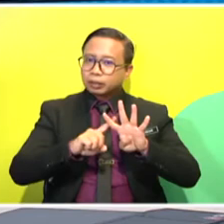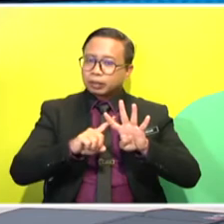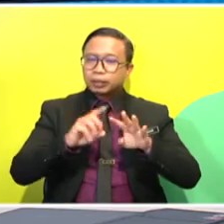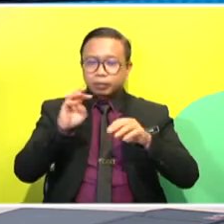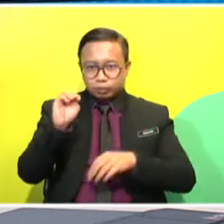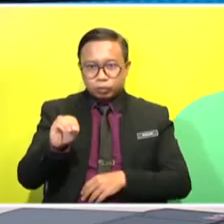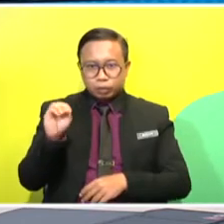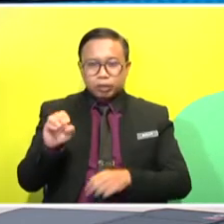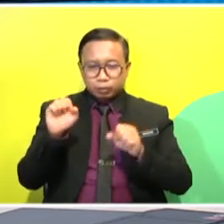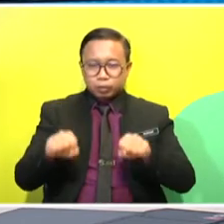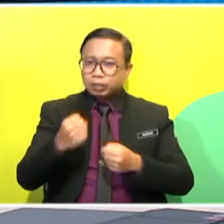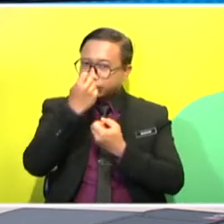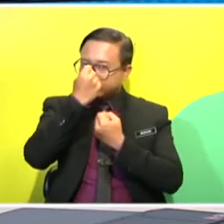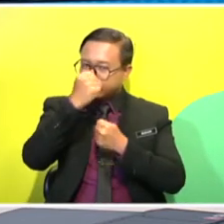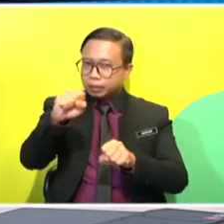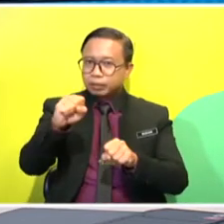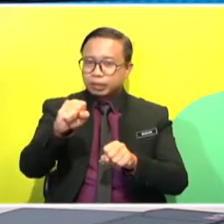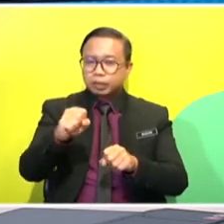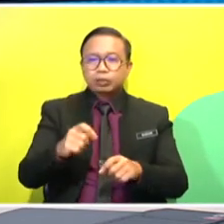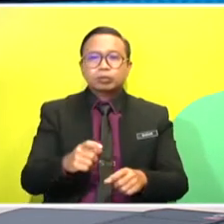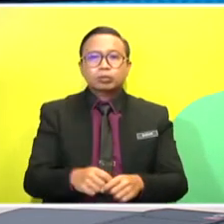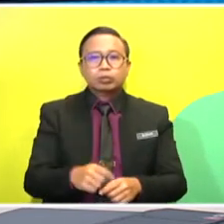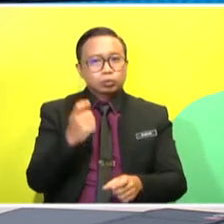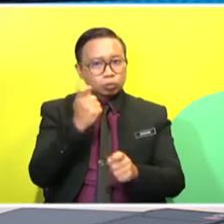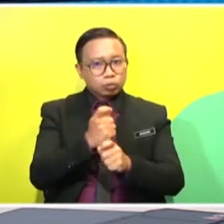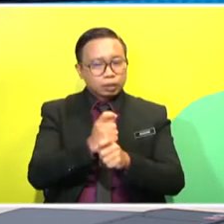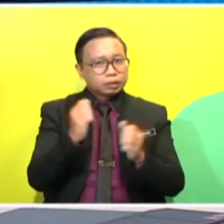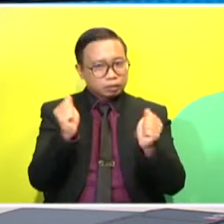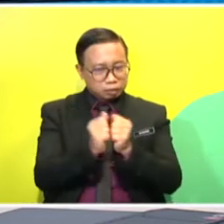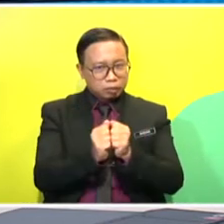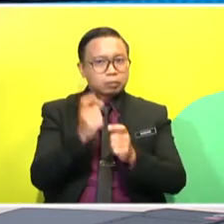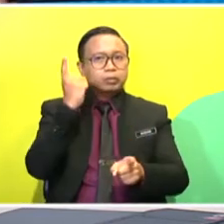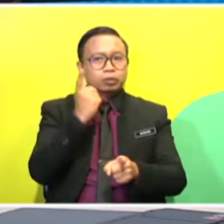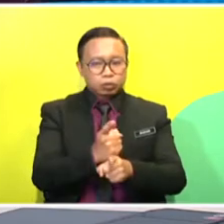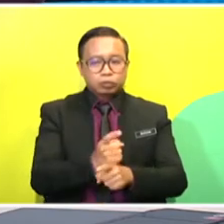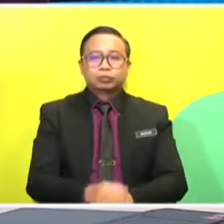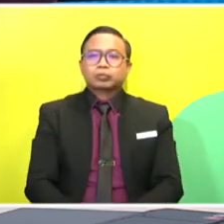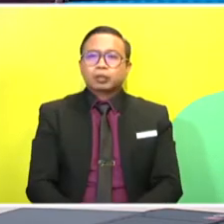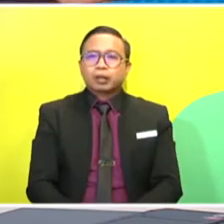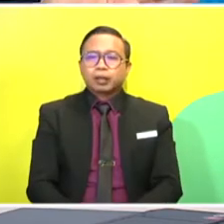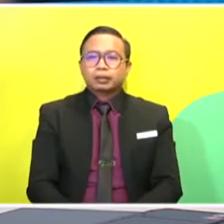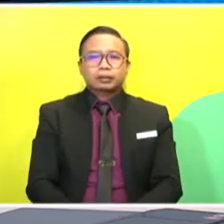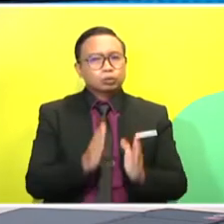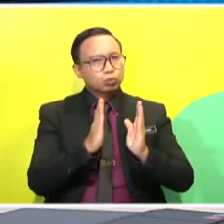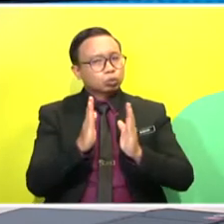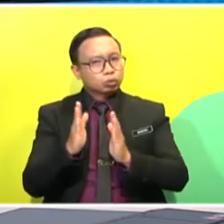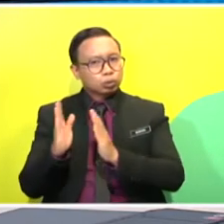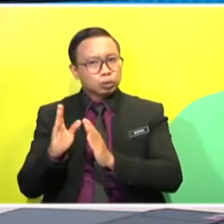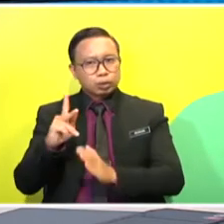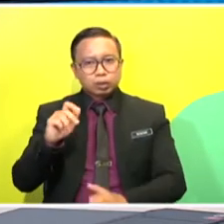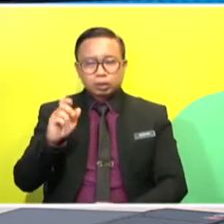menyiapkan tugasan pengamatan dengan 100% tepat. Ya, itu dapat disaksikan sendiri sebab dalam masa kita menyusun kad-kad sebentar